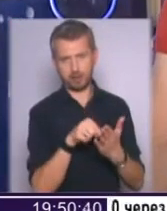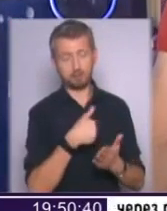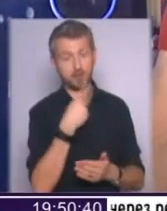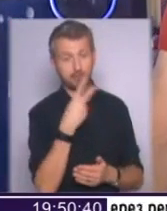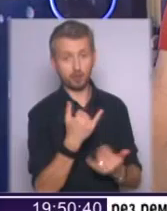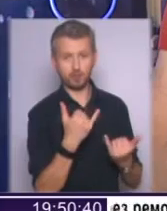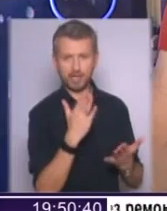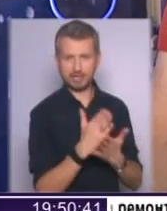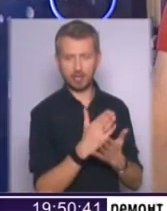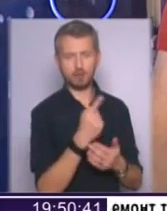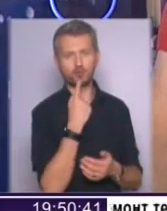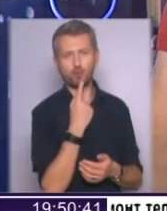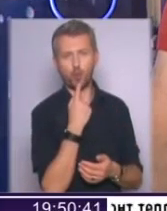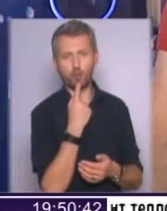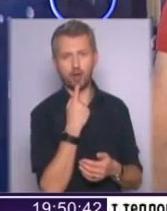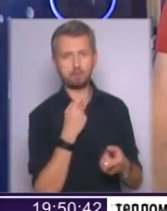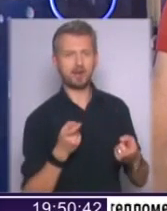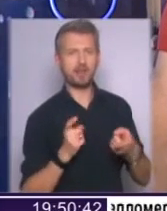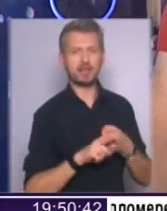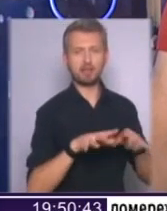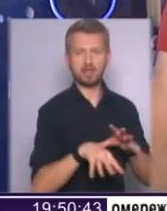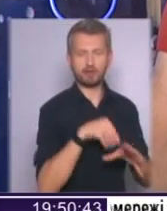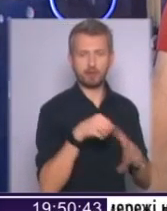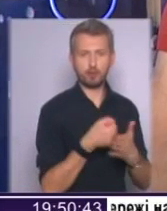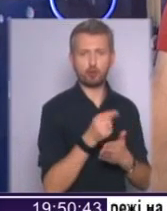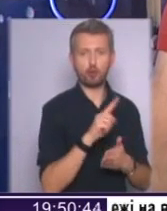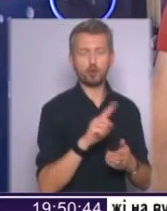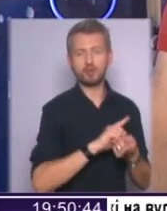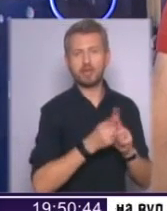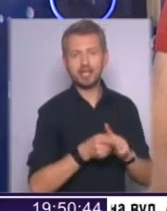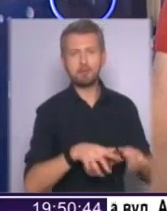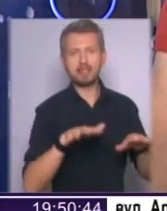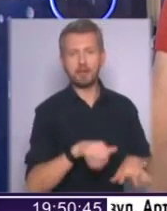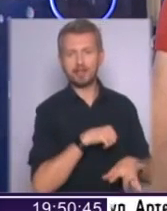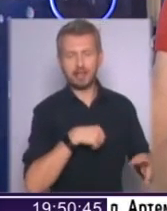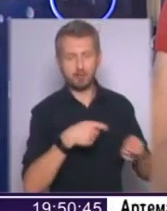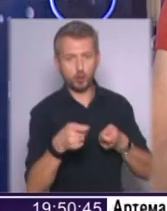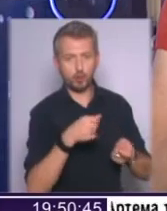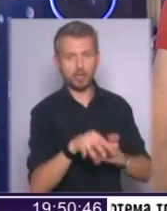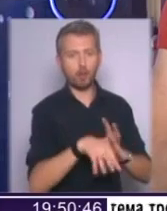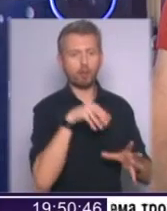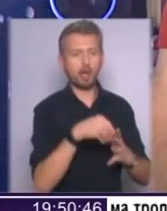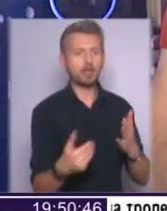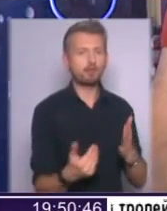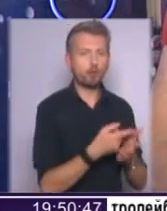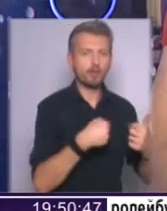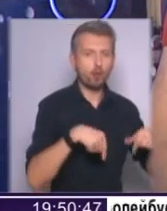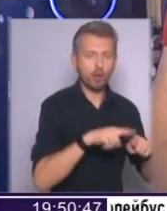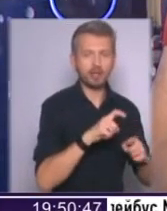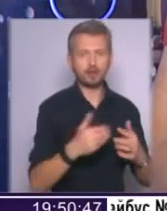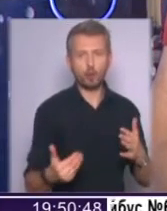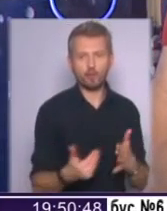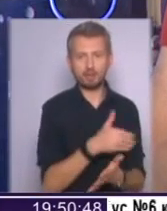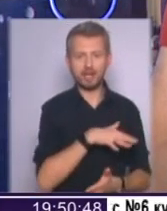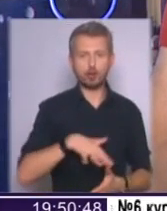зараз спроба прив'язати місцеві вибори до того, щоб змінити взагалі місцеве самоврядування і обирати вже в нові органи з новим територіальним